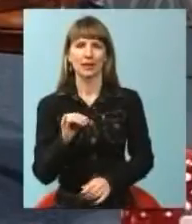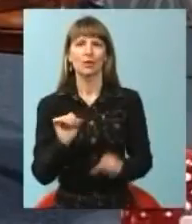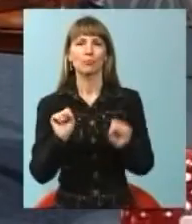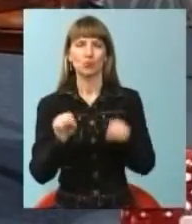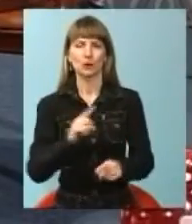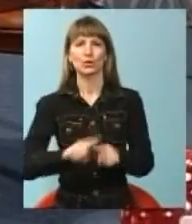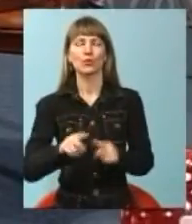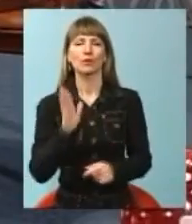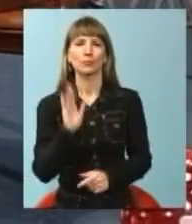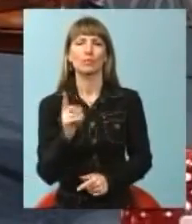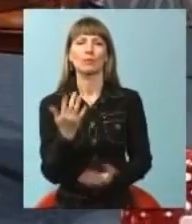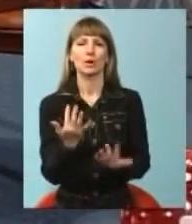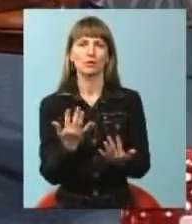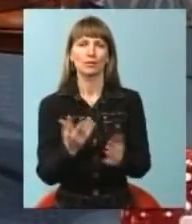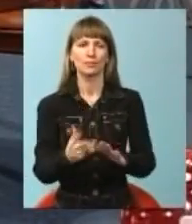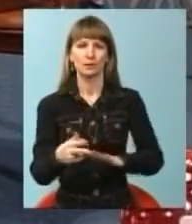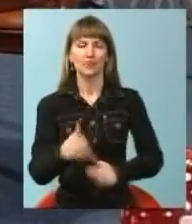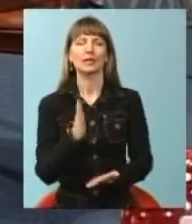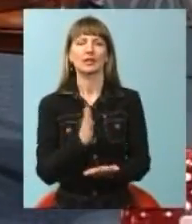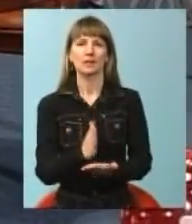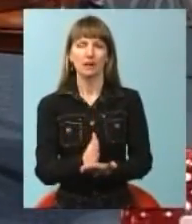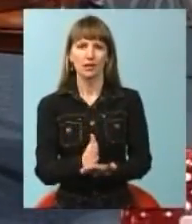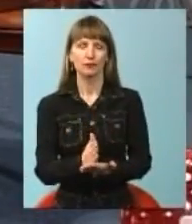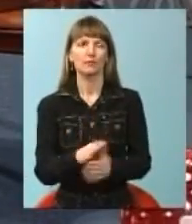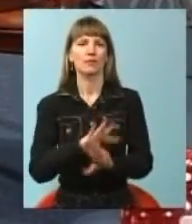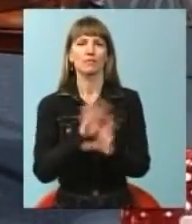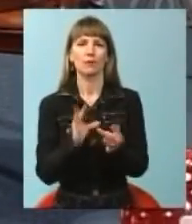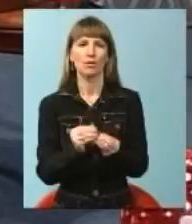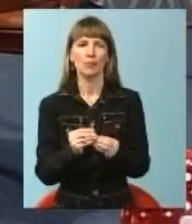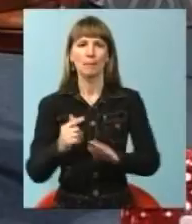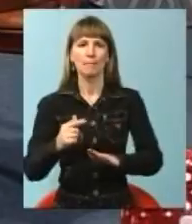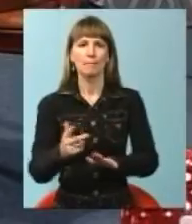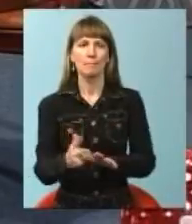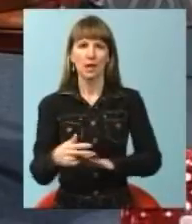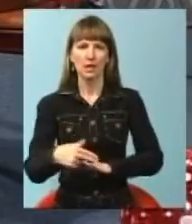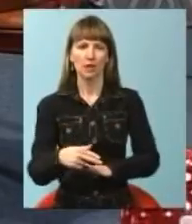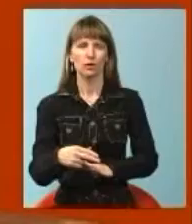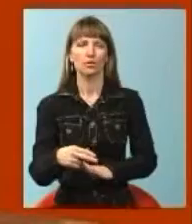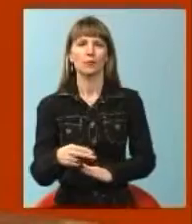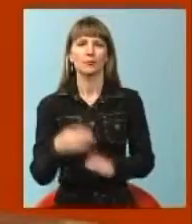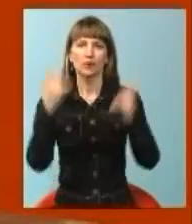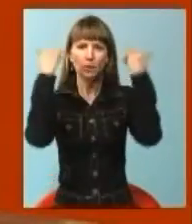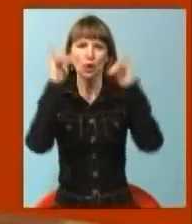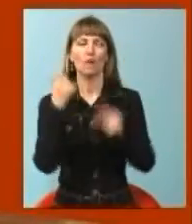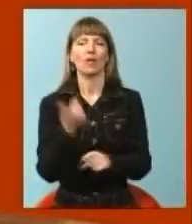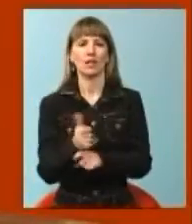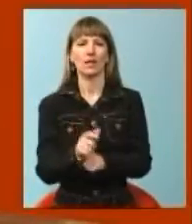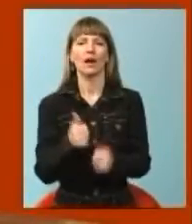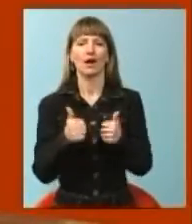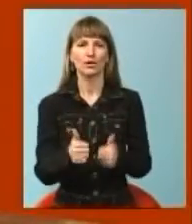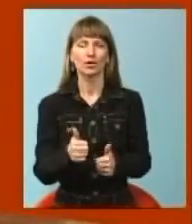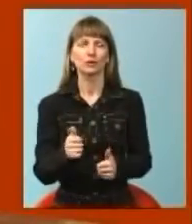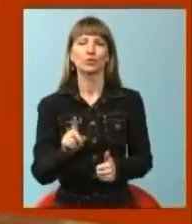і з'явиться, оскільки педикюрщики, манікюрщики є. Ну, а взагалі, манікюрщики, педикюрщики, корови – це все добре. А як щодо